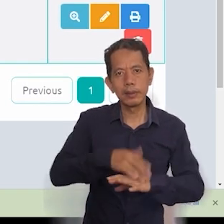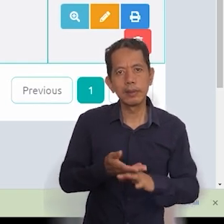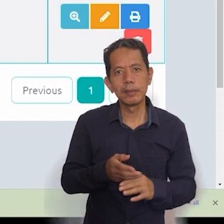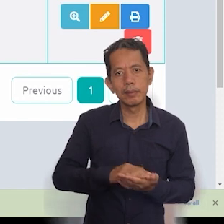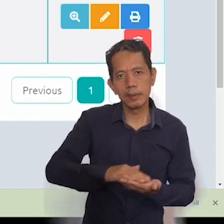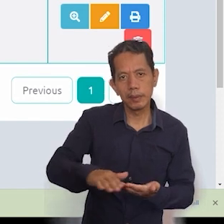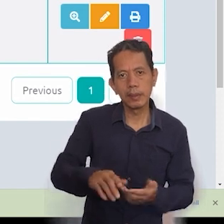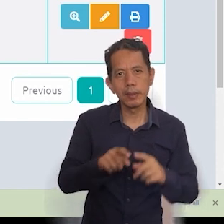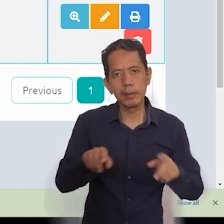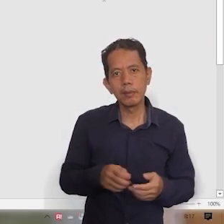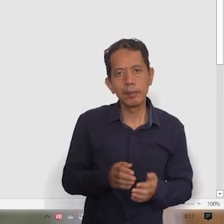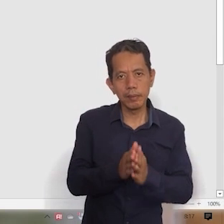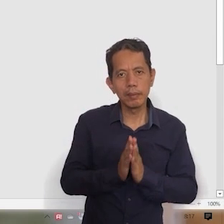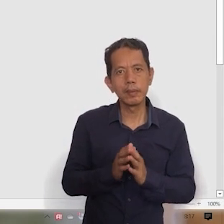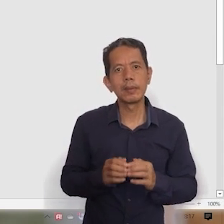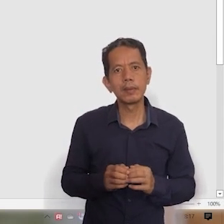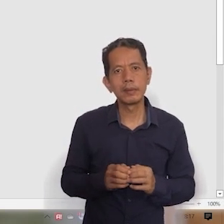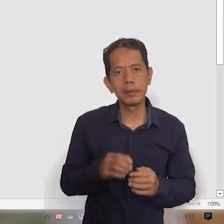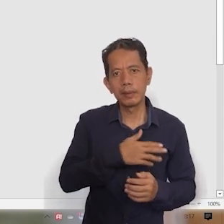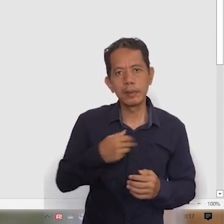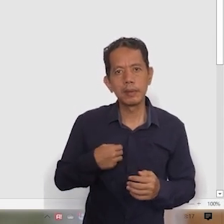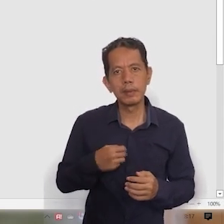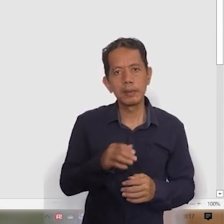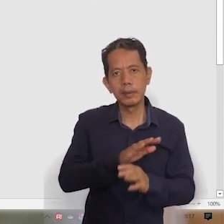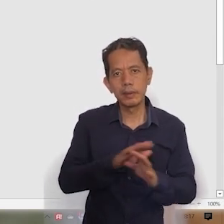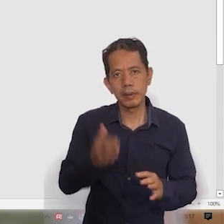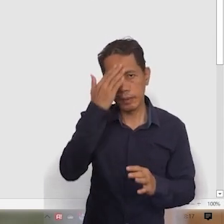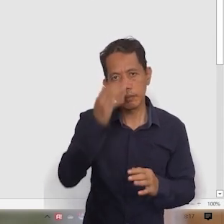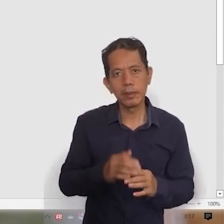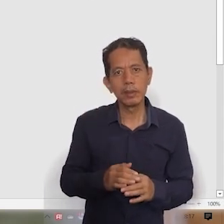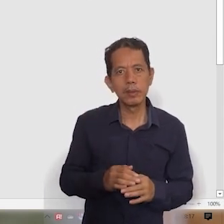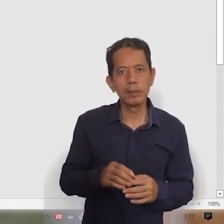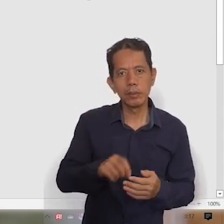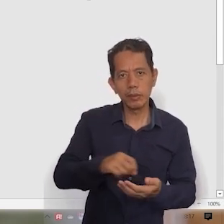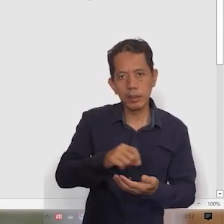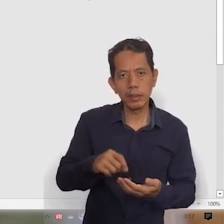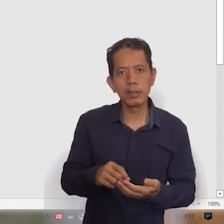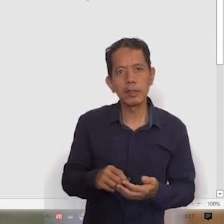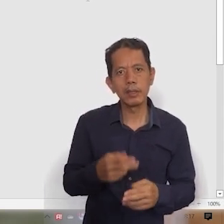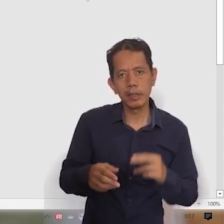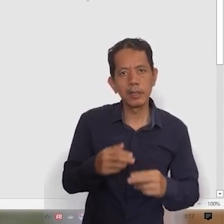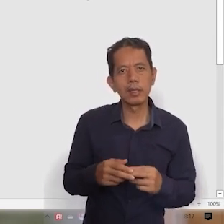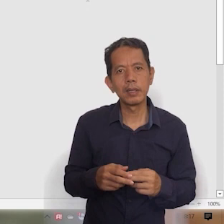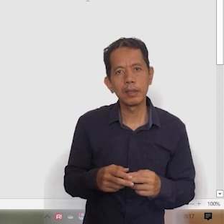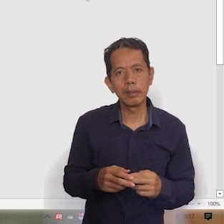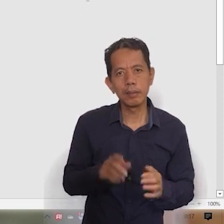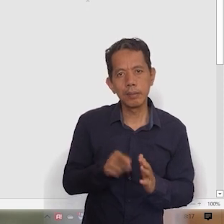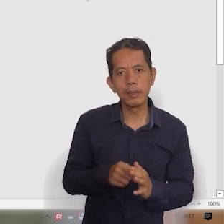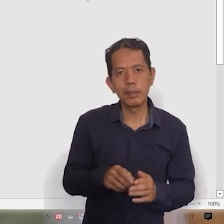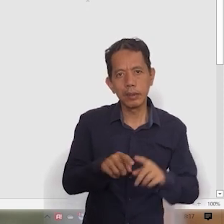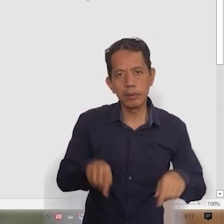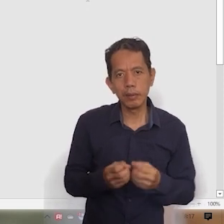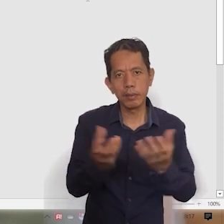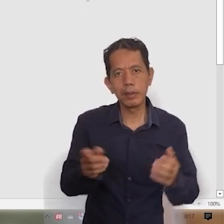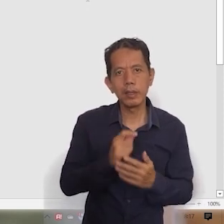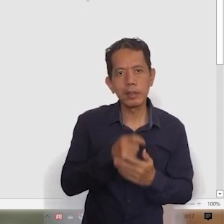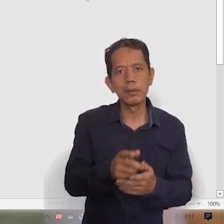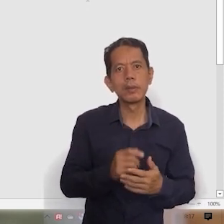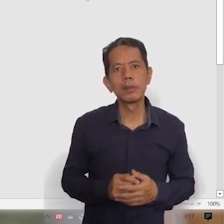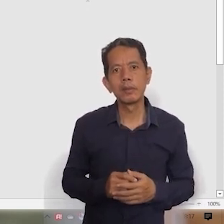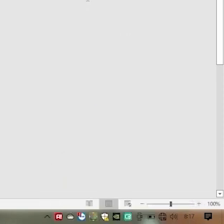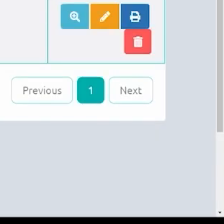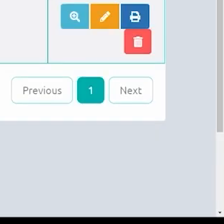dokumen permohonan dan jangan lupa bubuhi tanda tangan rekan-rekan pada surat permohonan